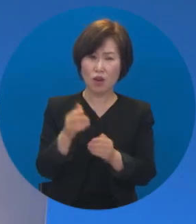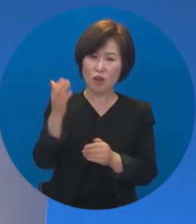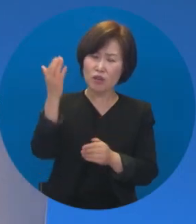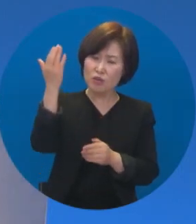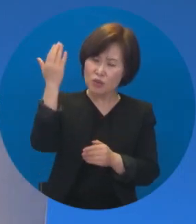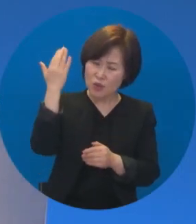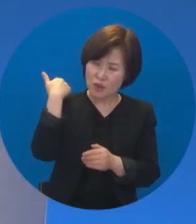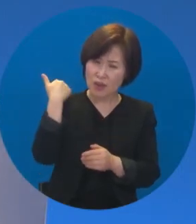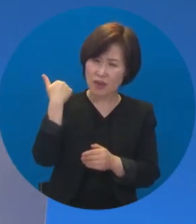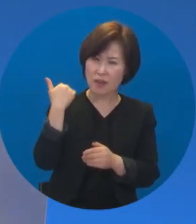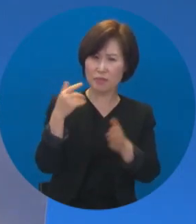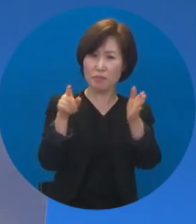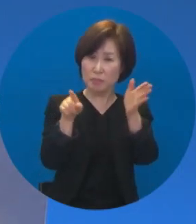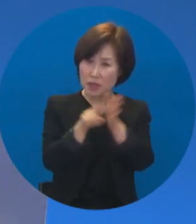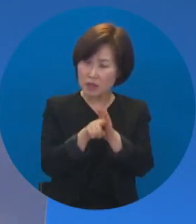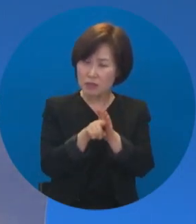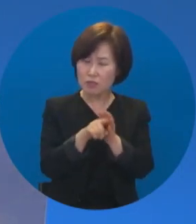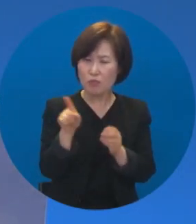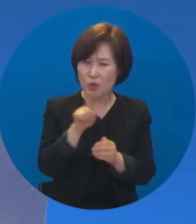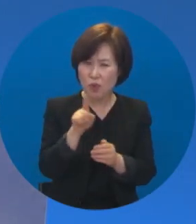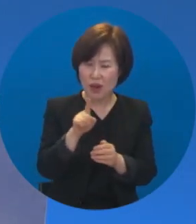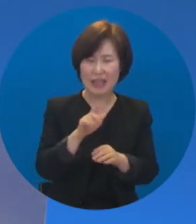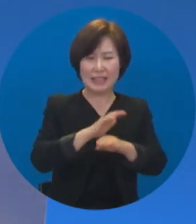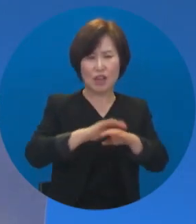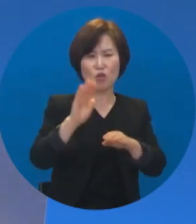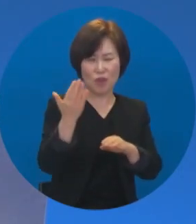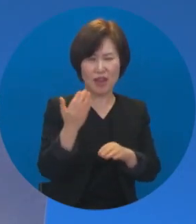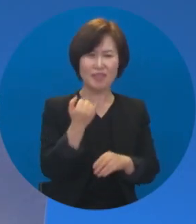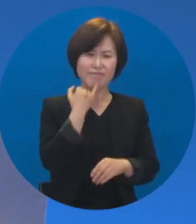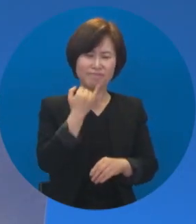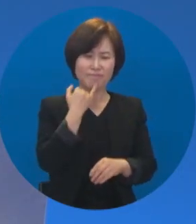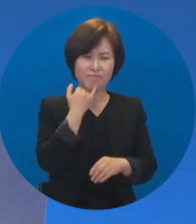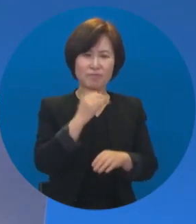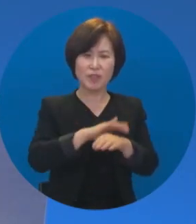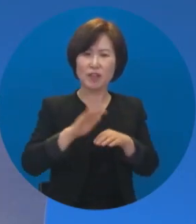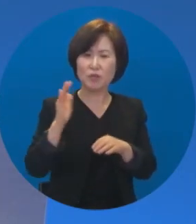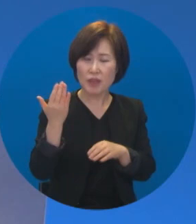믿음이라는 것을 잘 되겠지, 괜찮을 거야,